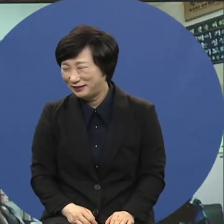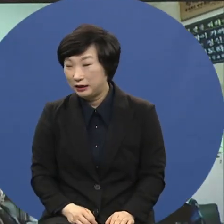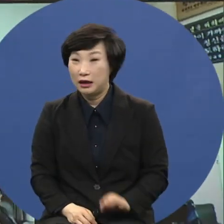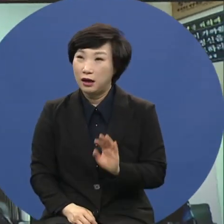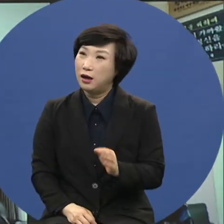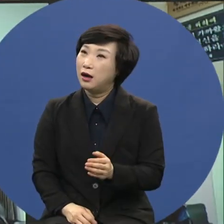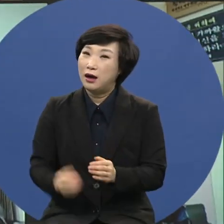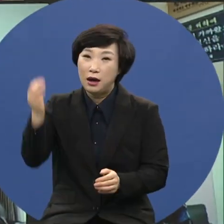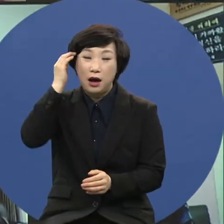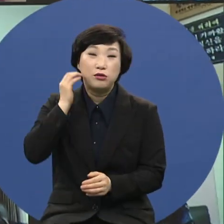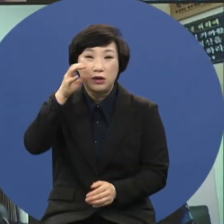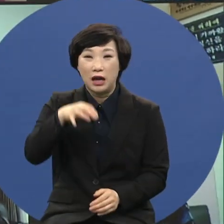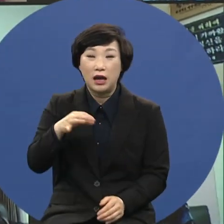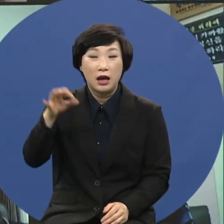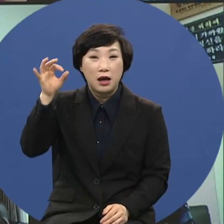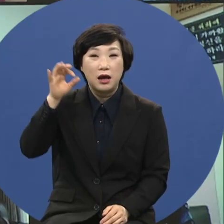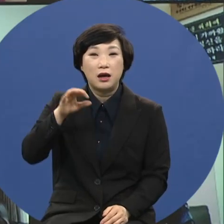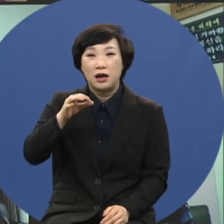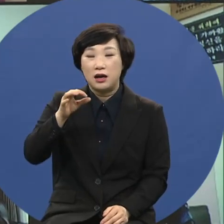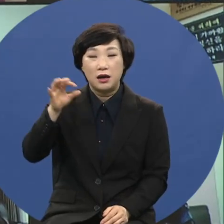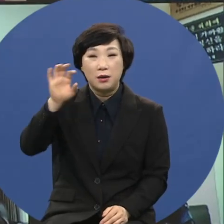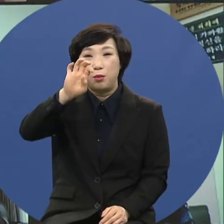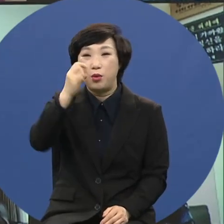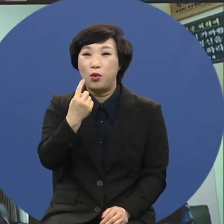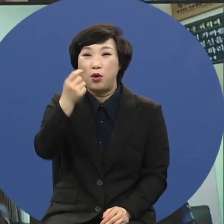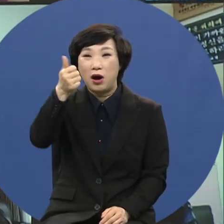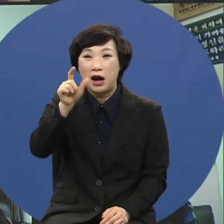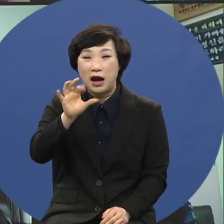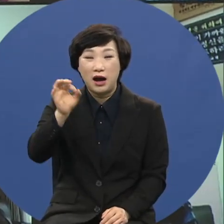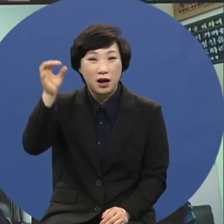포항제철에 센물이 끓는 온도가